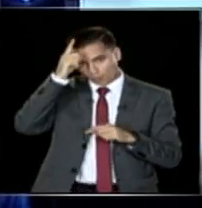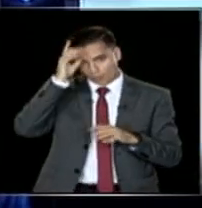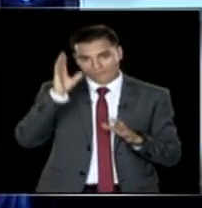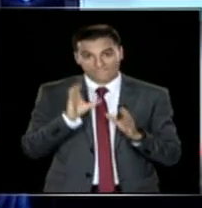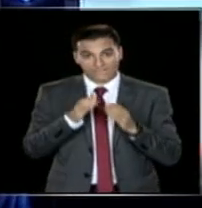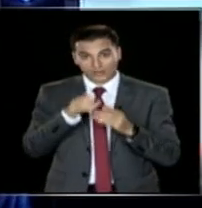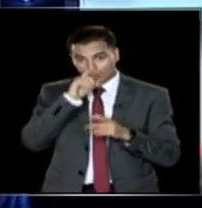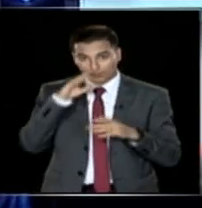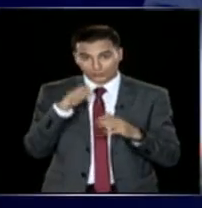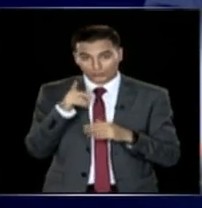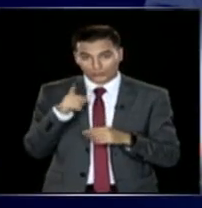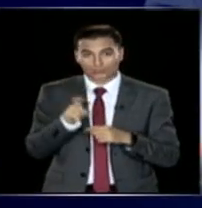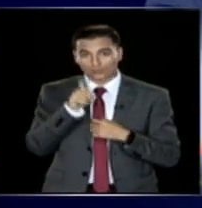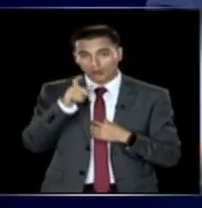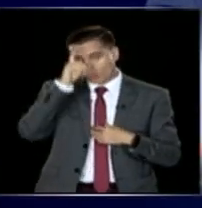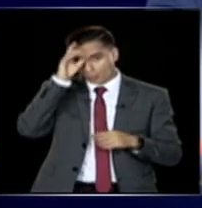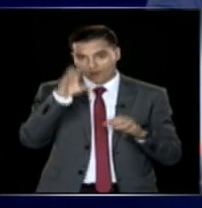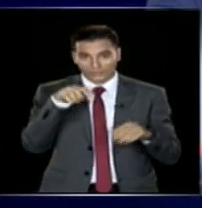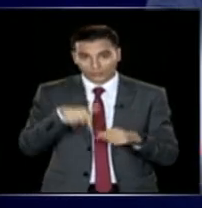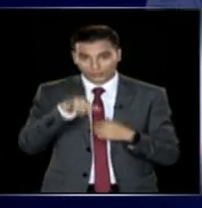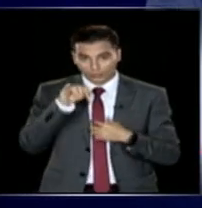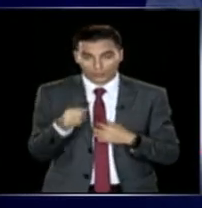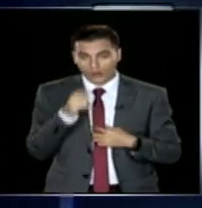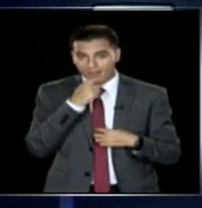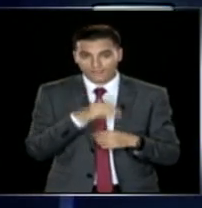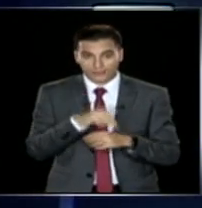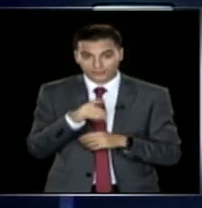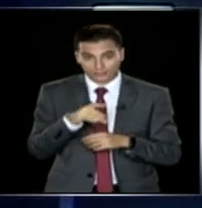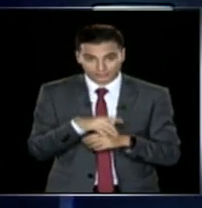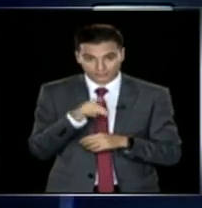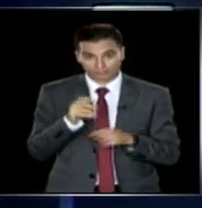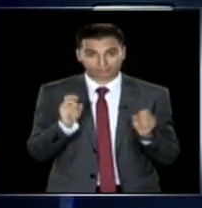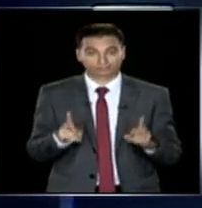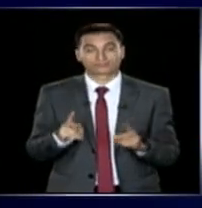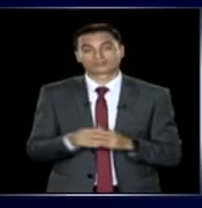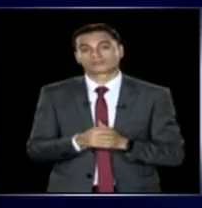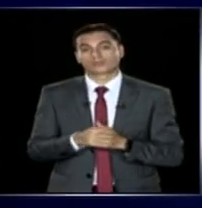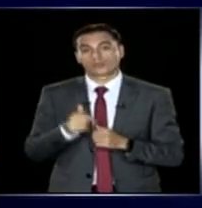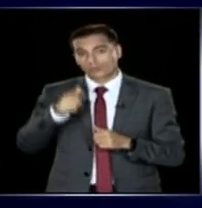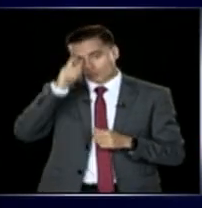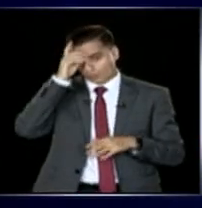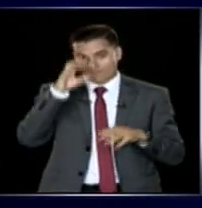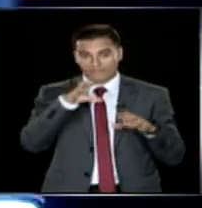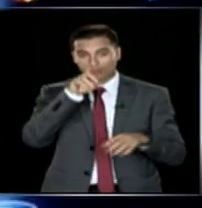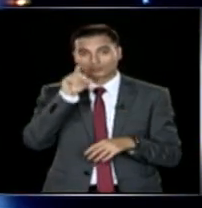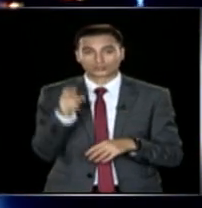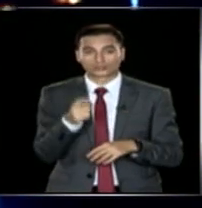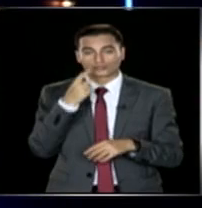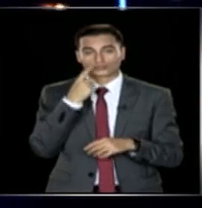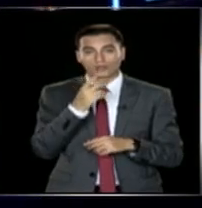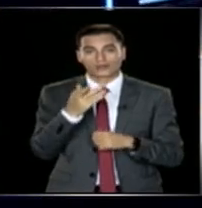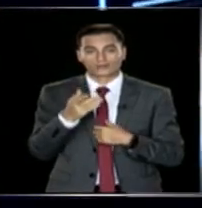عندكم سؤال في جغرافيا. امتى الجوكر يا محمد؟ لسه شوي. جغرافيا والسؤال: